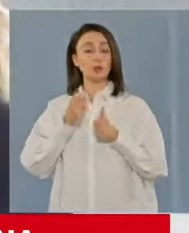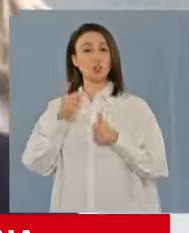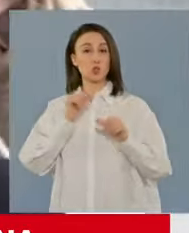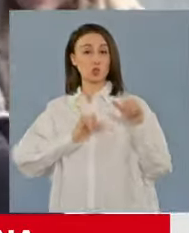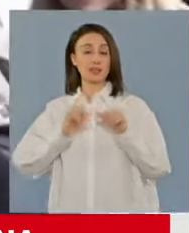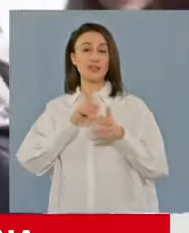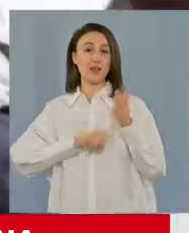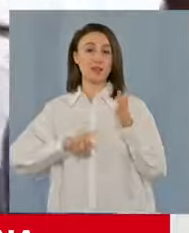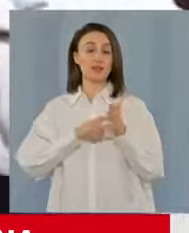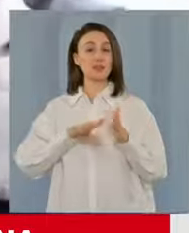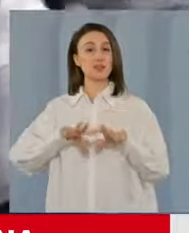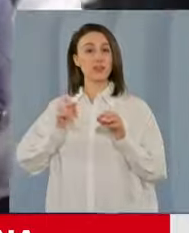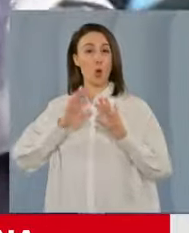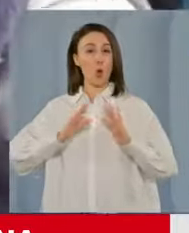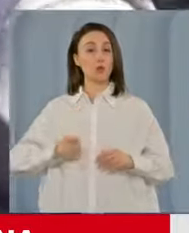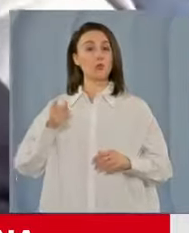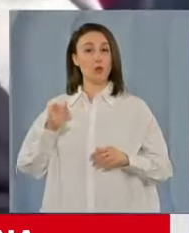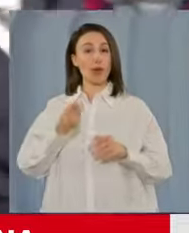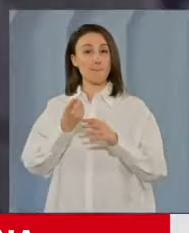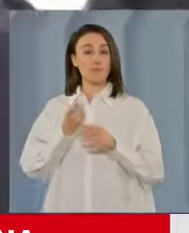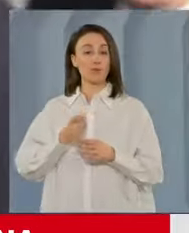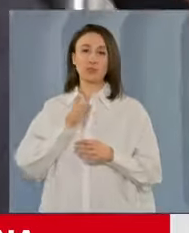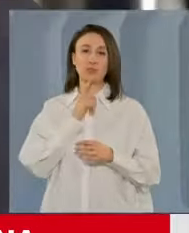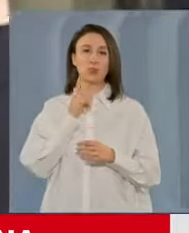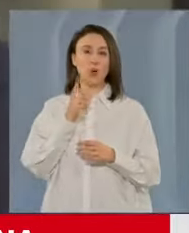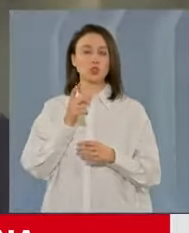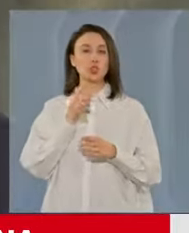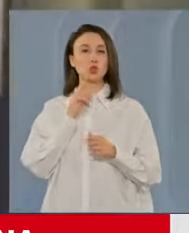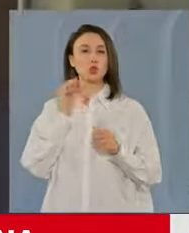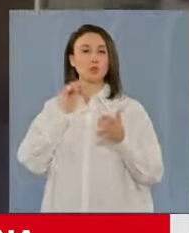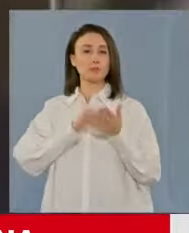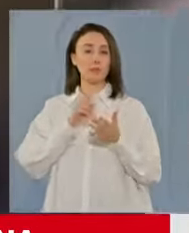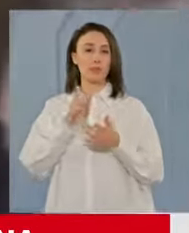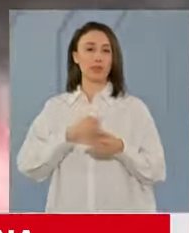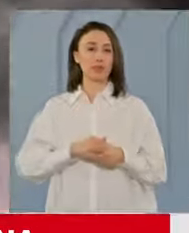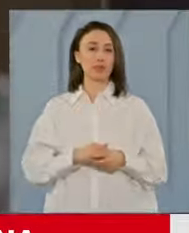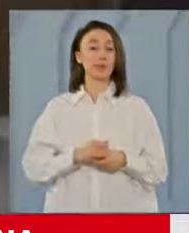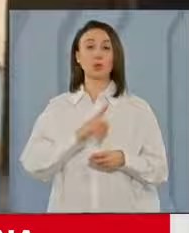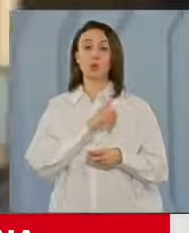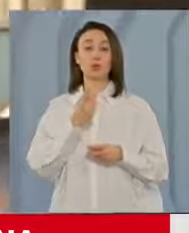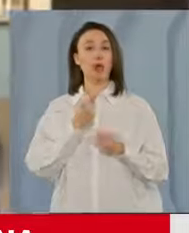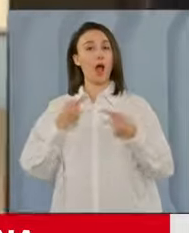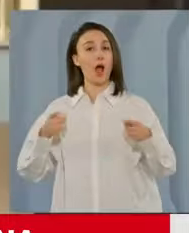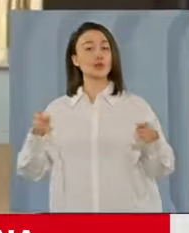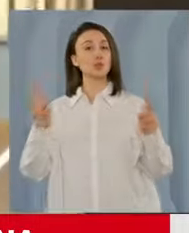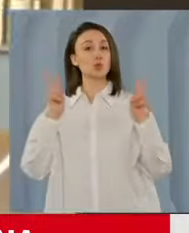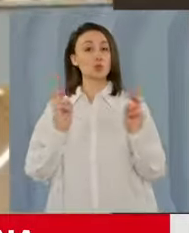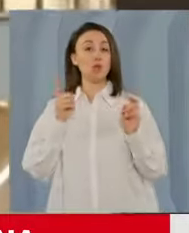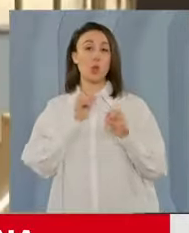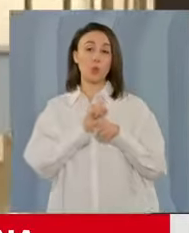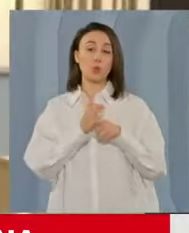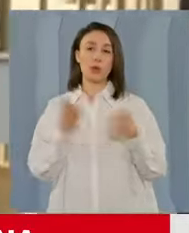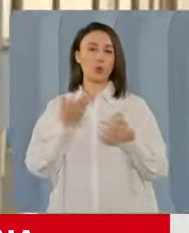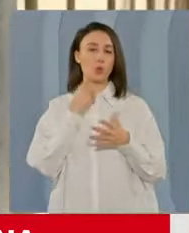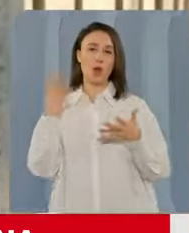substanța interzisă găsită în corpul ei a provenit doar din acel supliment keto mct și nu și din alte surse lucru pe care